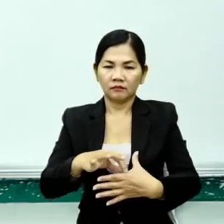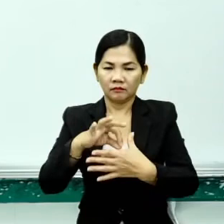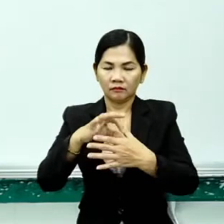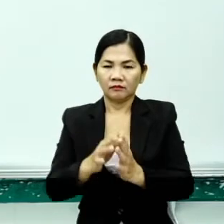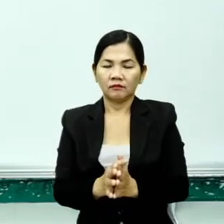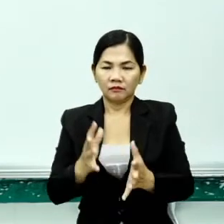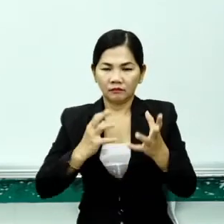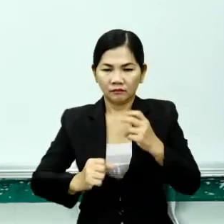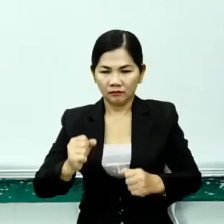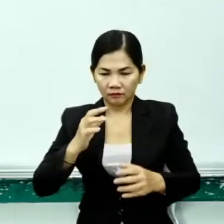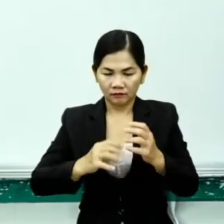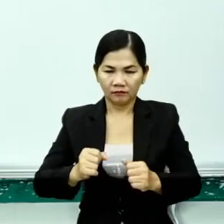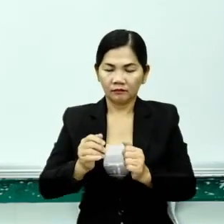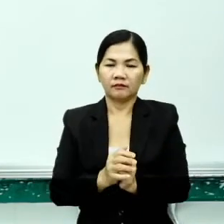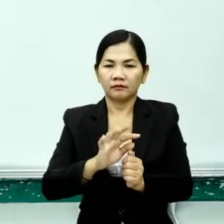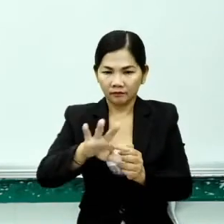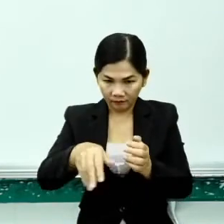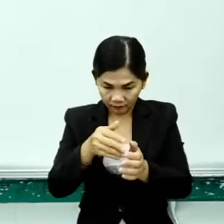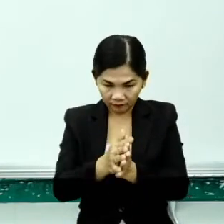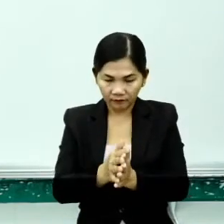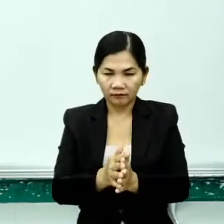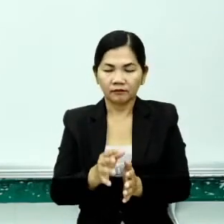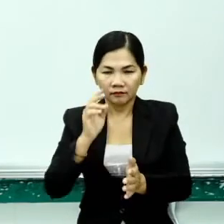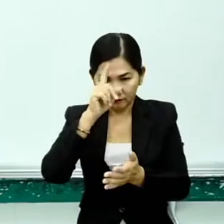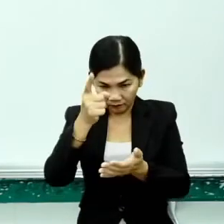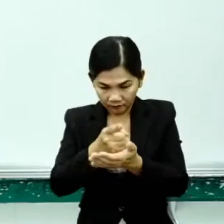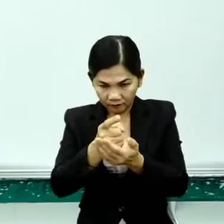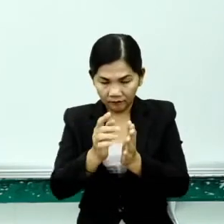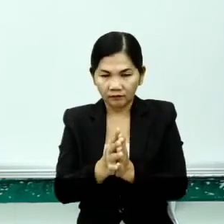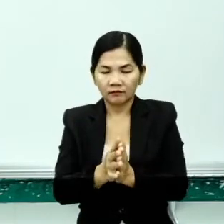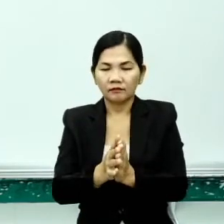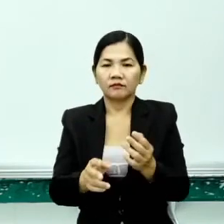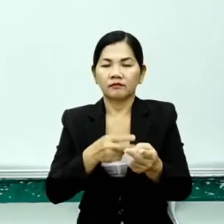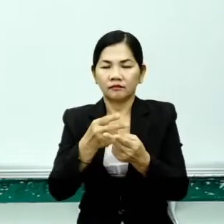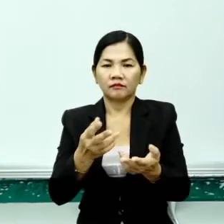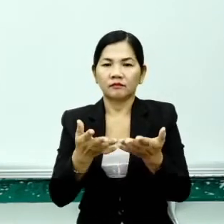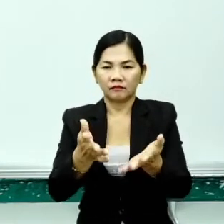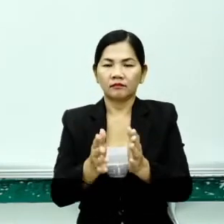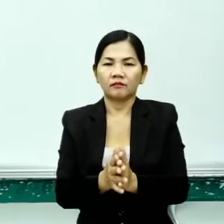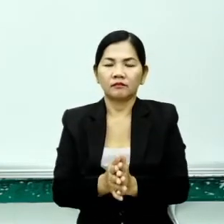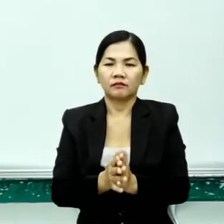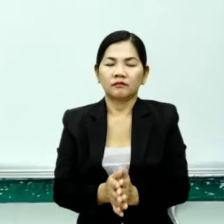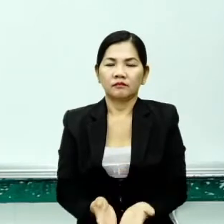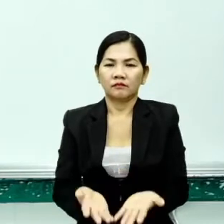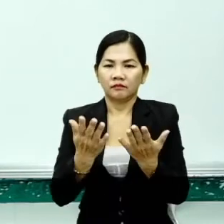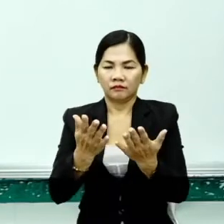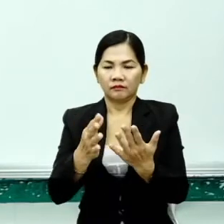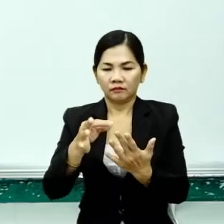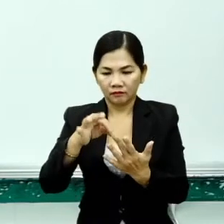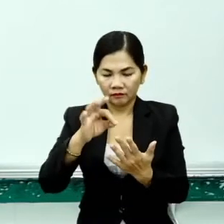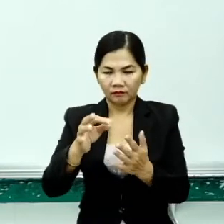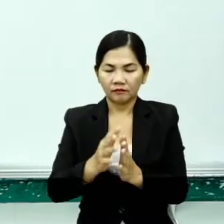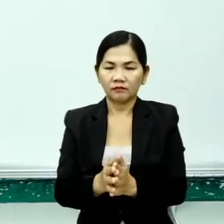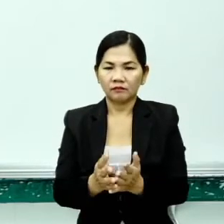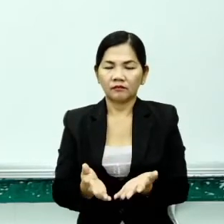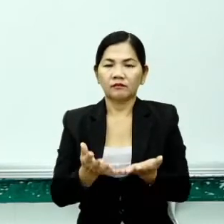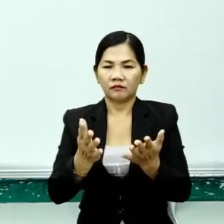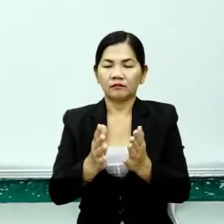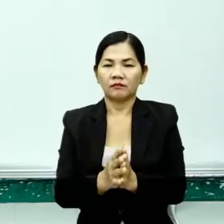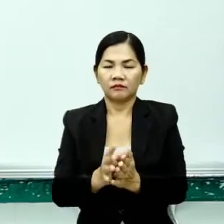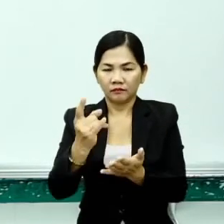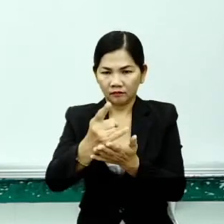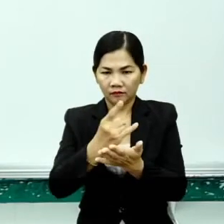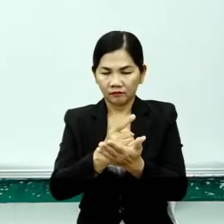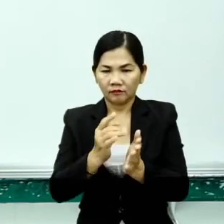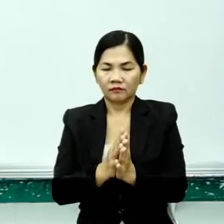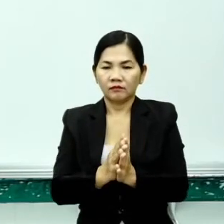bắt đo tật đỏ cha ở con tràn chẳng con ban cho rôm ở chải nè con á chẳng con chăm thưa cặp tiền tuột mở cha này con đồng miến mê